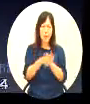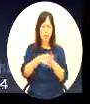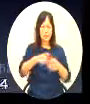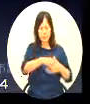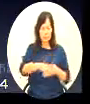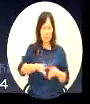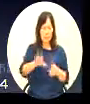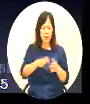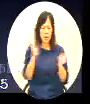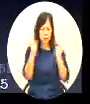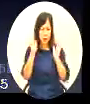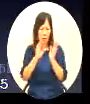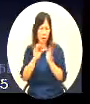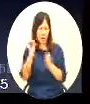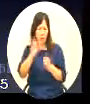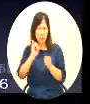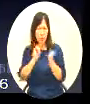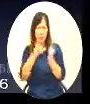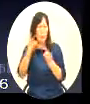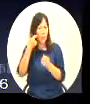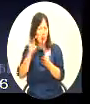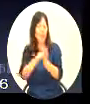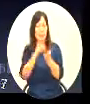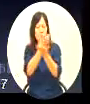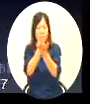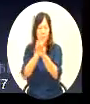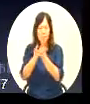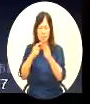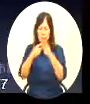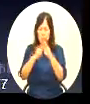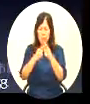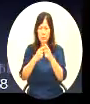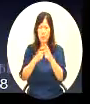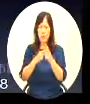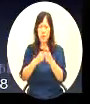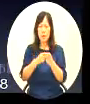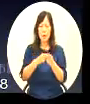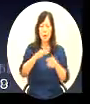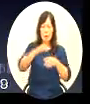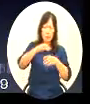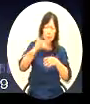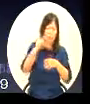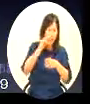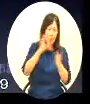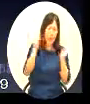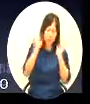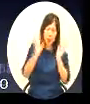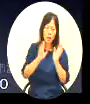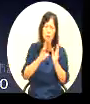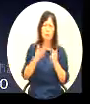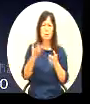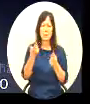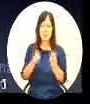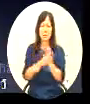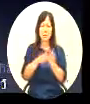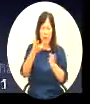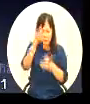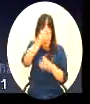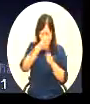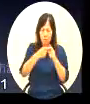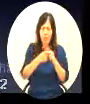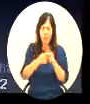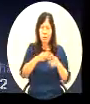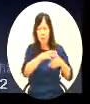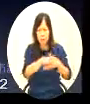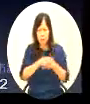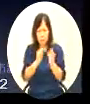爸爸，任何一个人，任何一个性别，任何一对亲子，或者是一个年长者牵